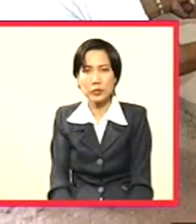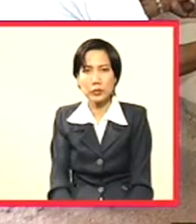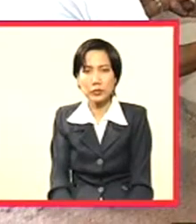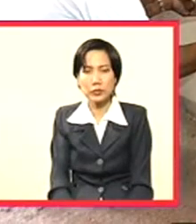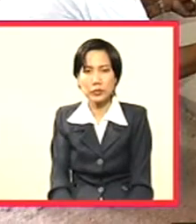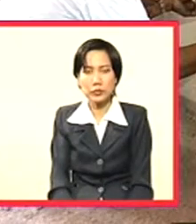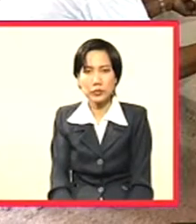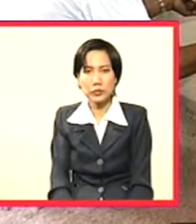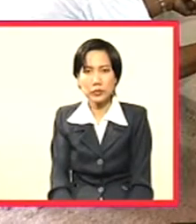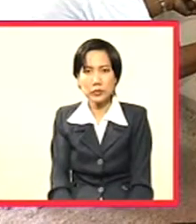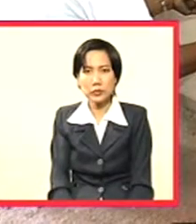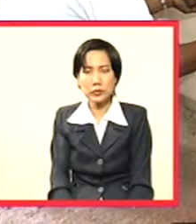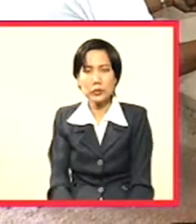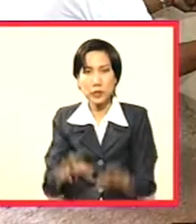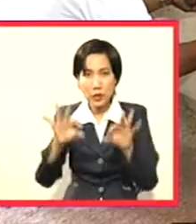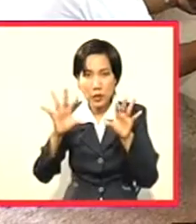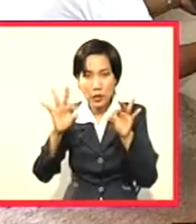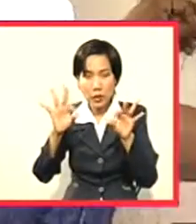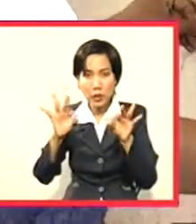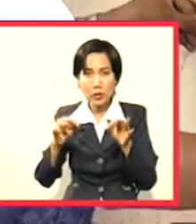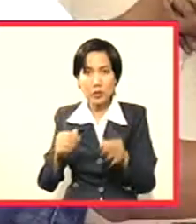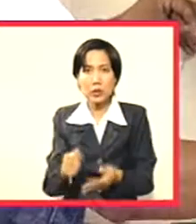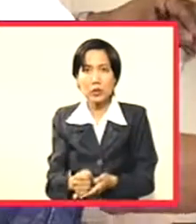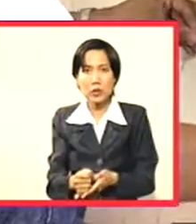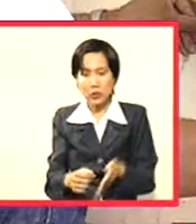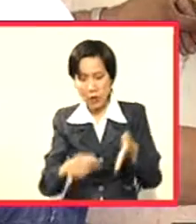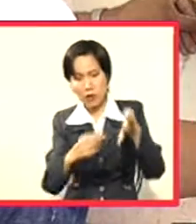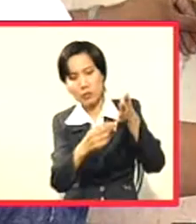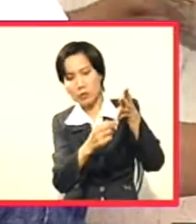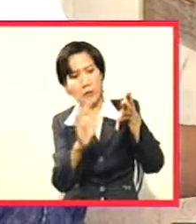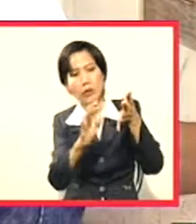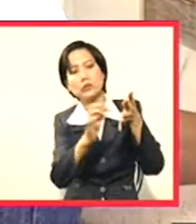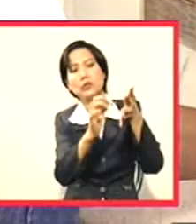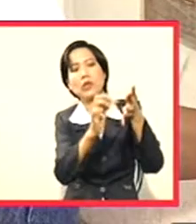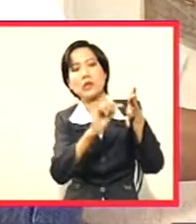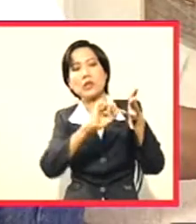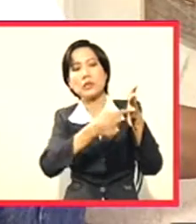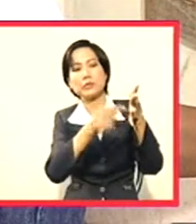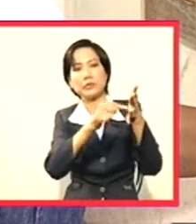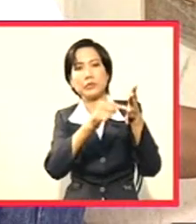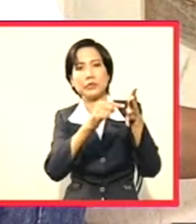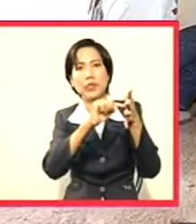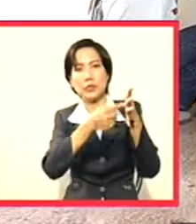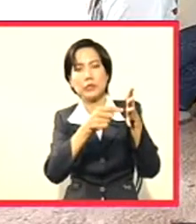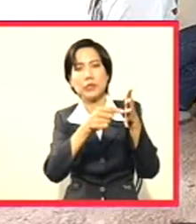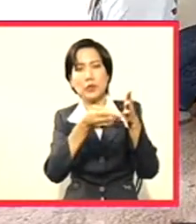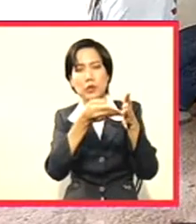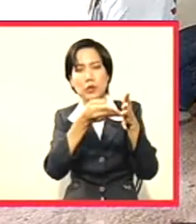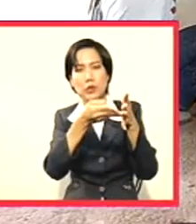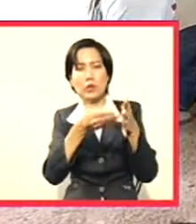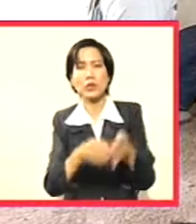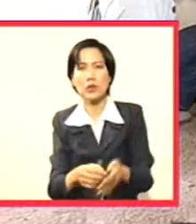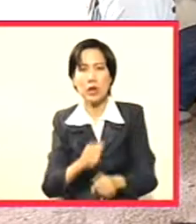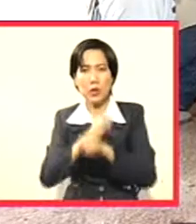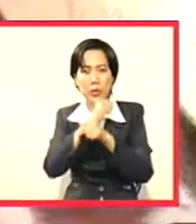ส่วนในกรณีที่ปูกระเบื้องด้วยกาวซีเมนต์ควรเริ่มปูแถวที่2จากพื้นขึ้นไปโดยการใช้ไม้ระแนงตีรับเพื่อป้องกันการ